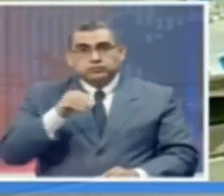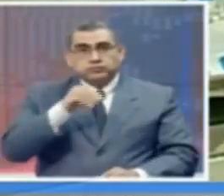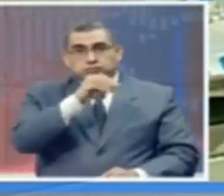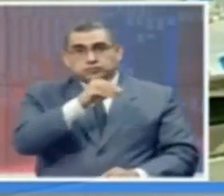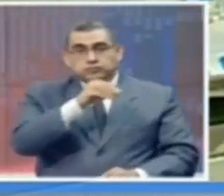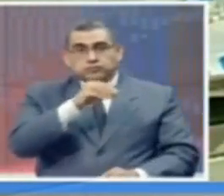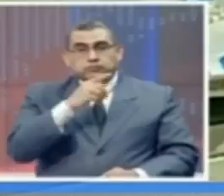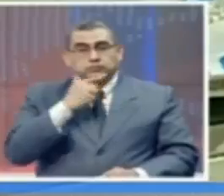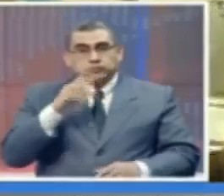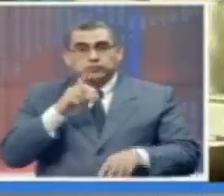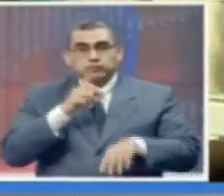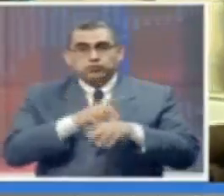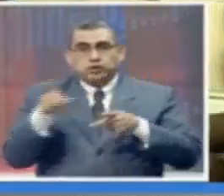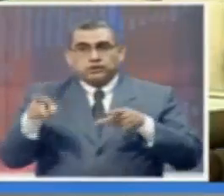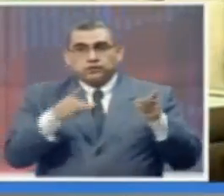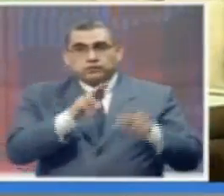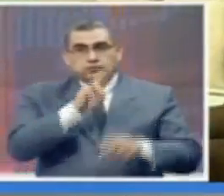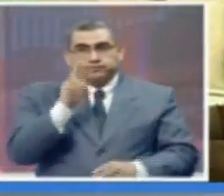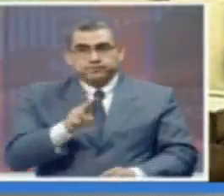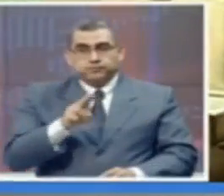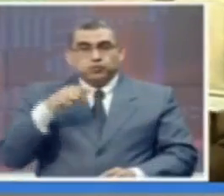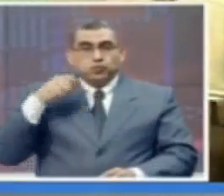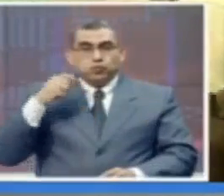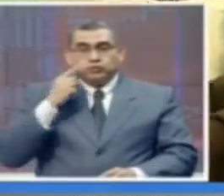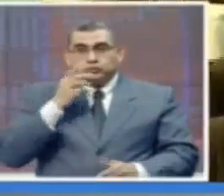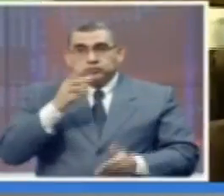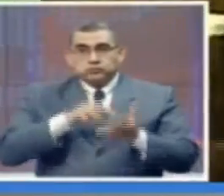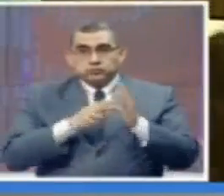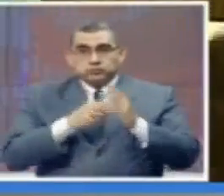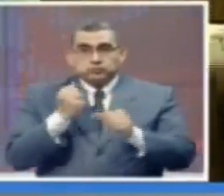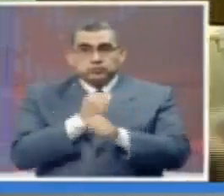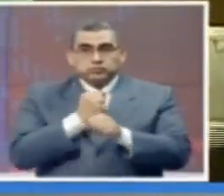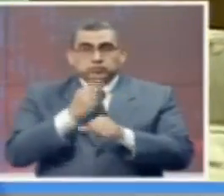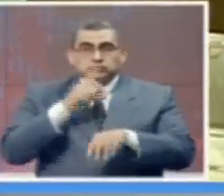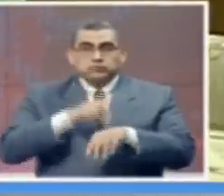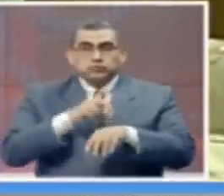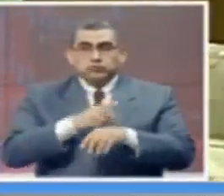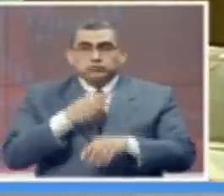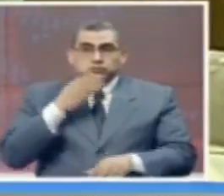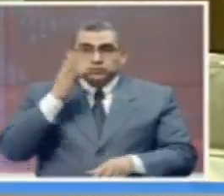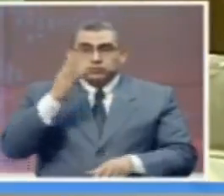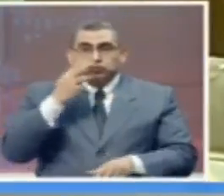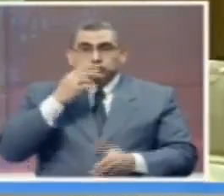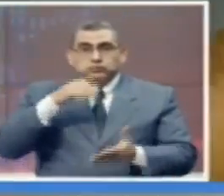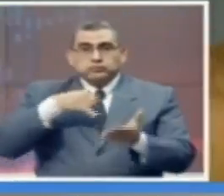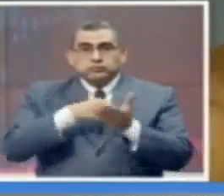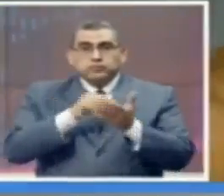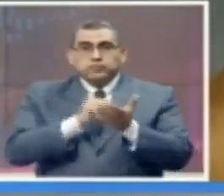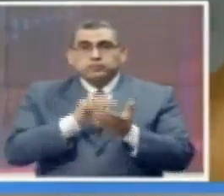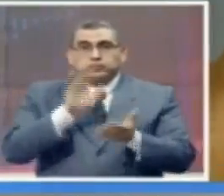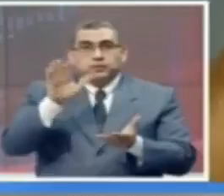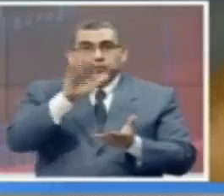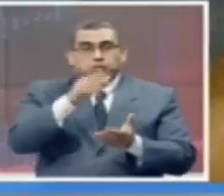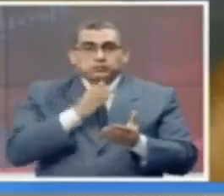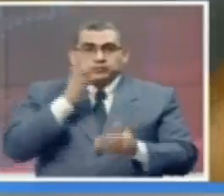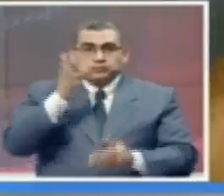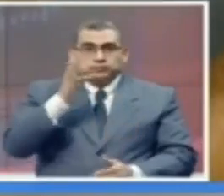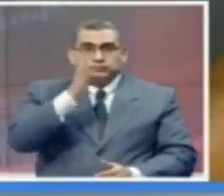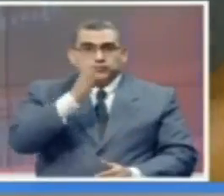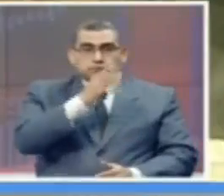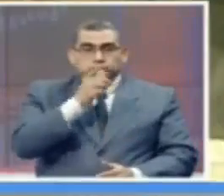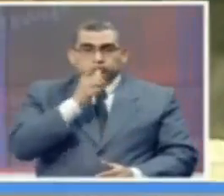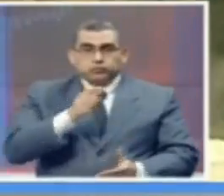يتم تحويله إلى المستشفى. المبادرة تتم من خلال وصول القوافل الطبية إلى مقر إقامة حالات العزل المنزلي